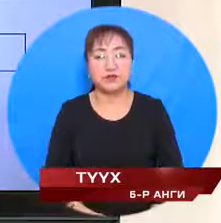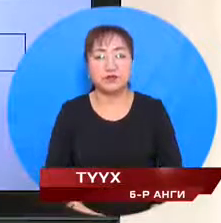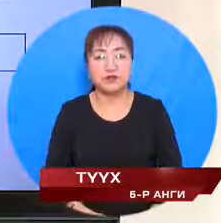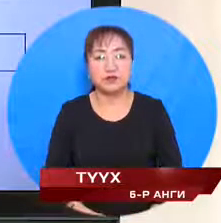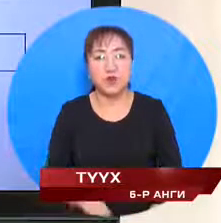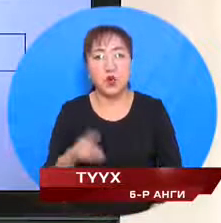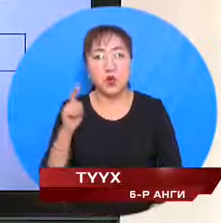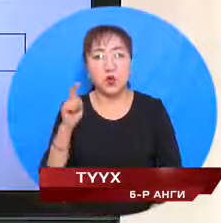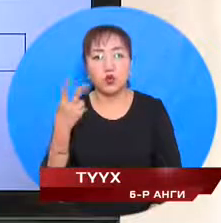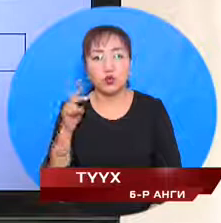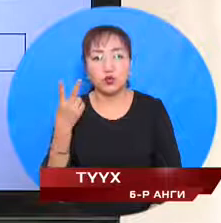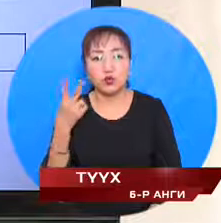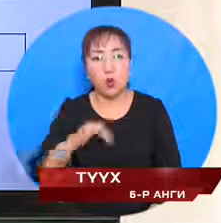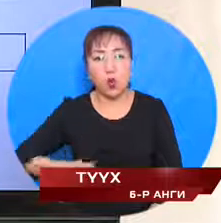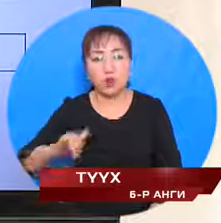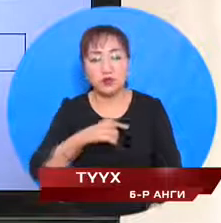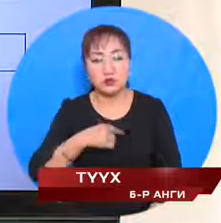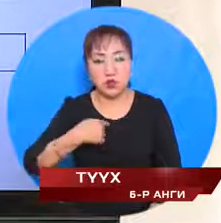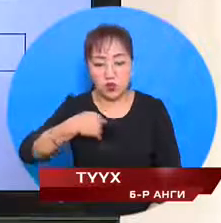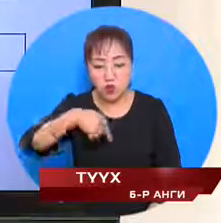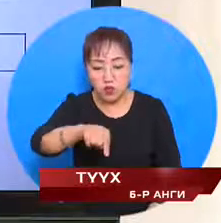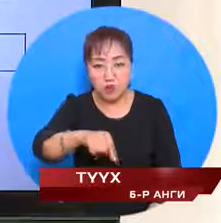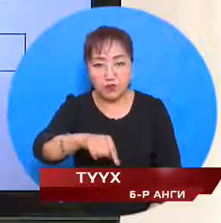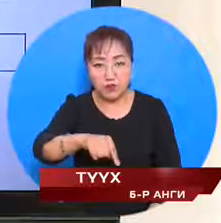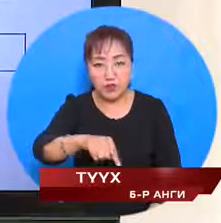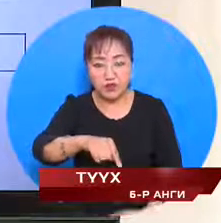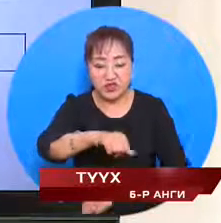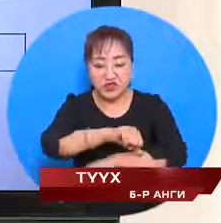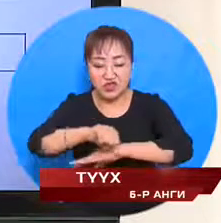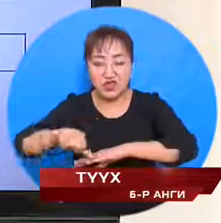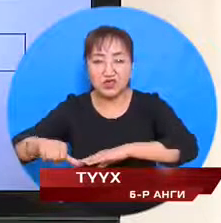Хүннү улсын өмнөд хэлийг буюу хаан хурж